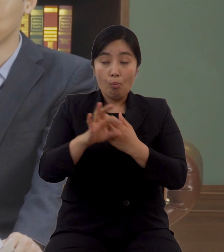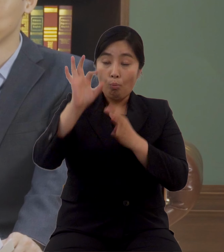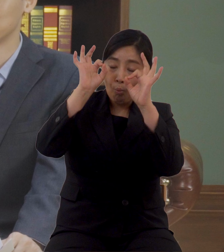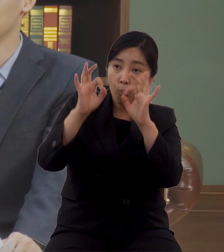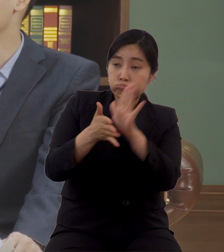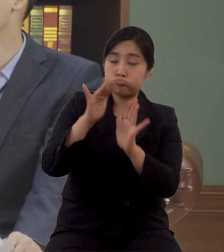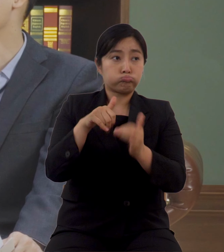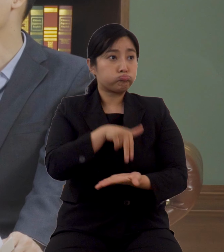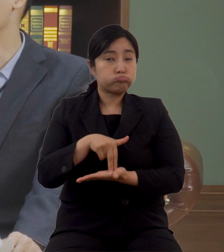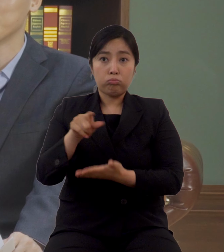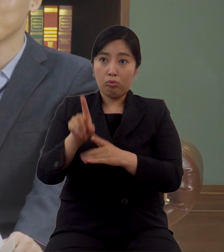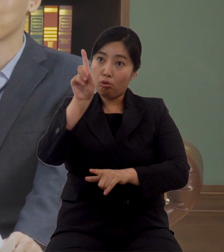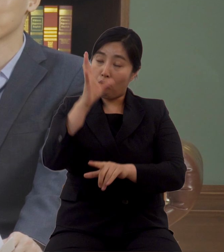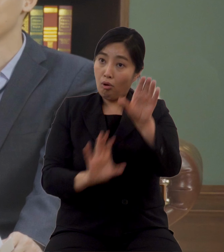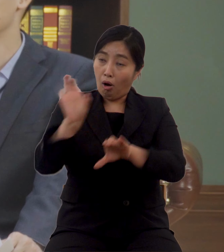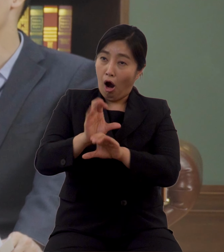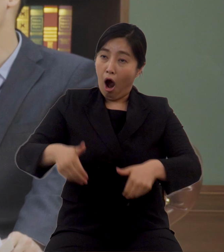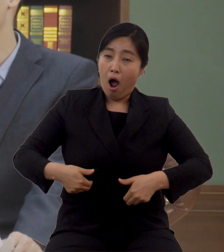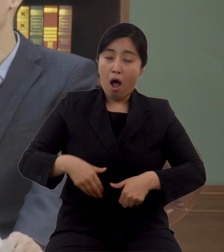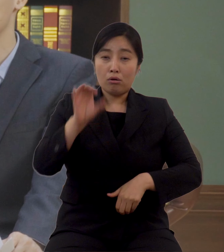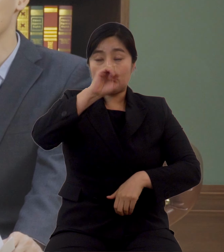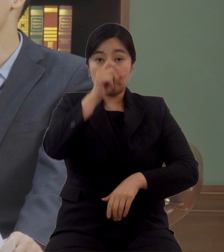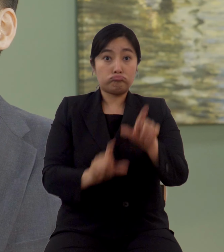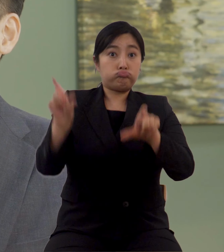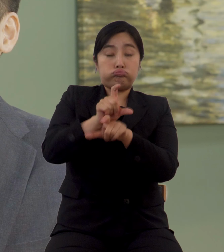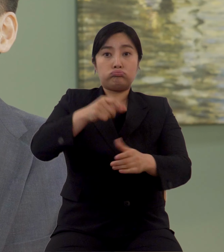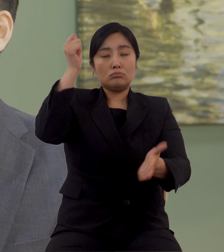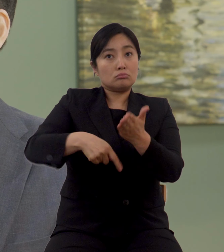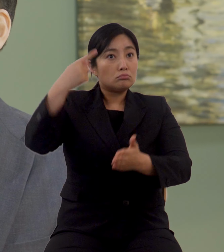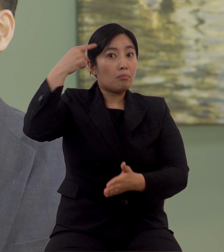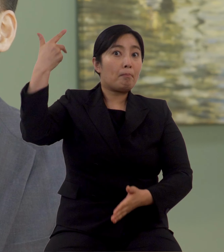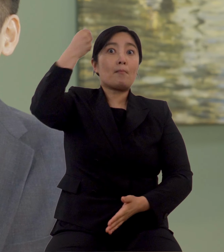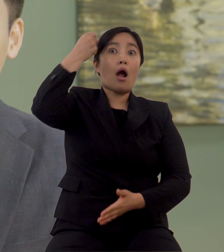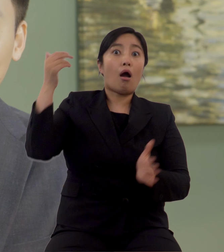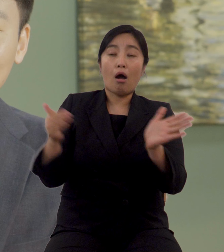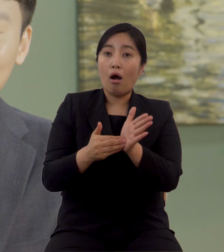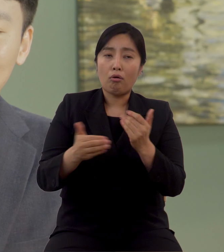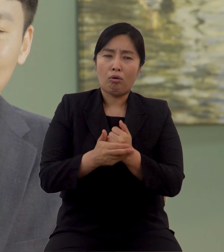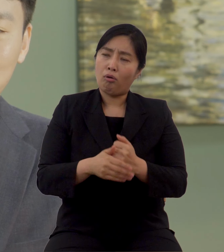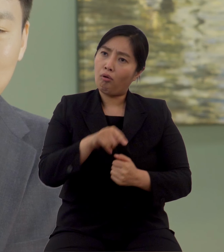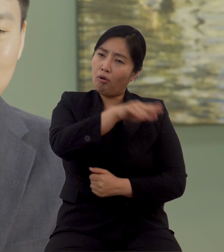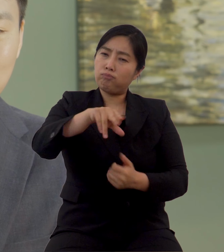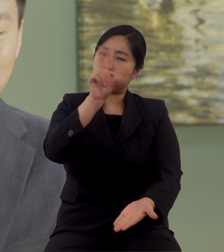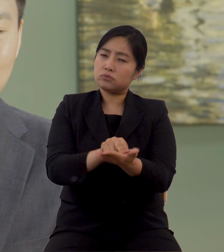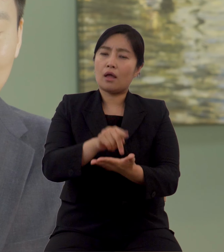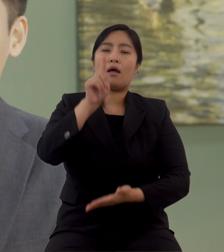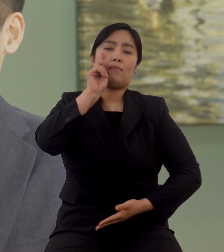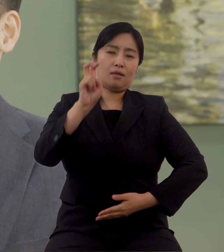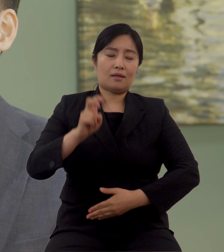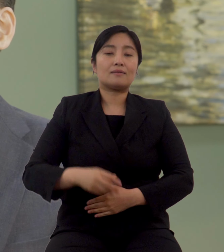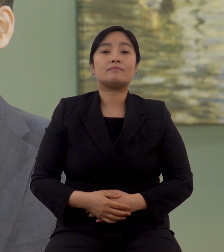되면은 이 지켜보는 시민들 입장에서는 1억 더 추가한답니다 한 다음에 징역 편성 돼버린 거로만 이렇게 인식이 되기 때문에 그러죠. 이 굉장히